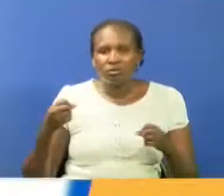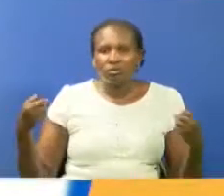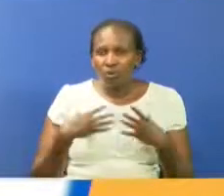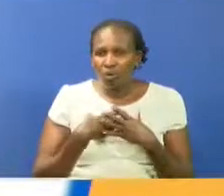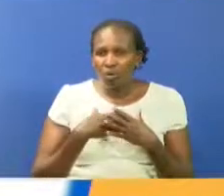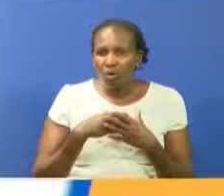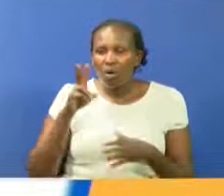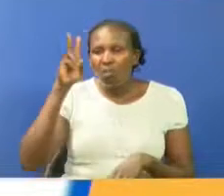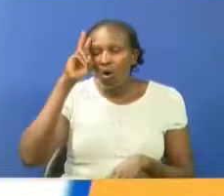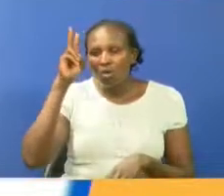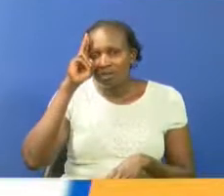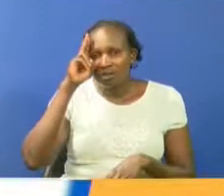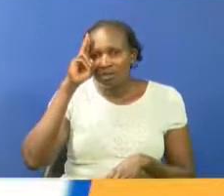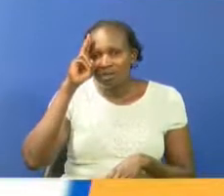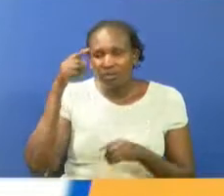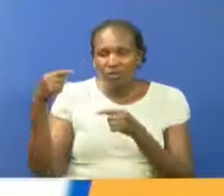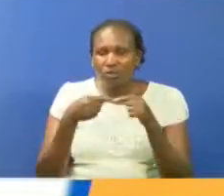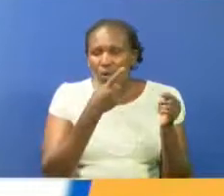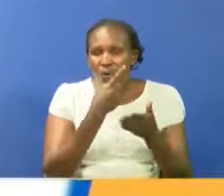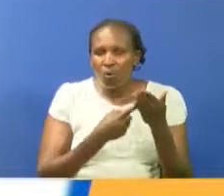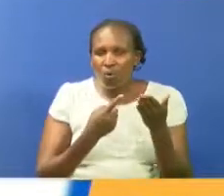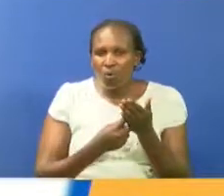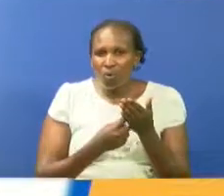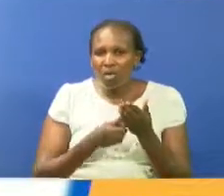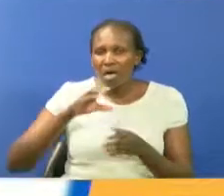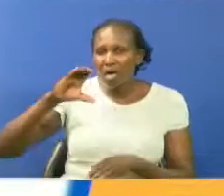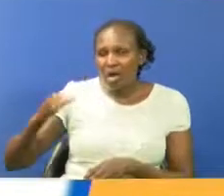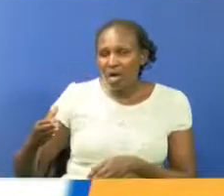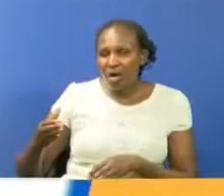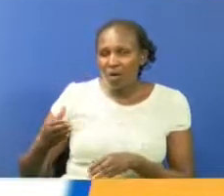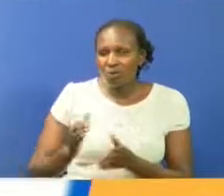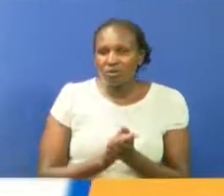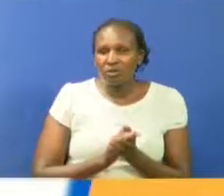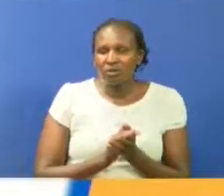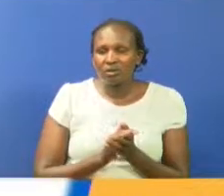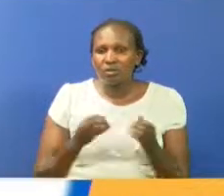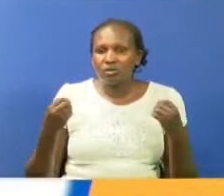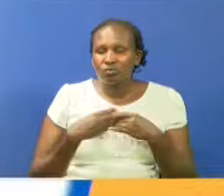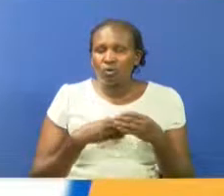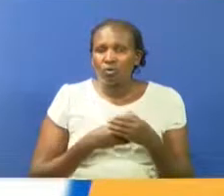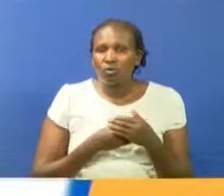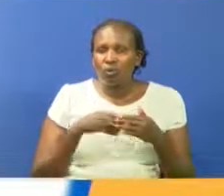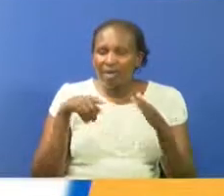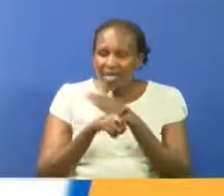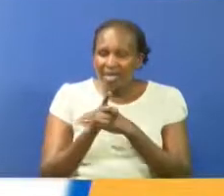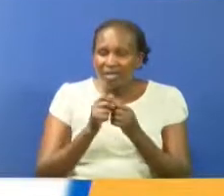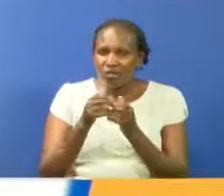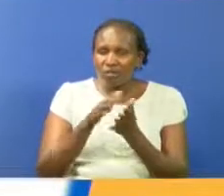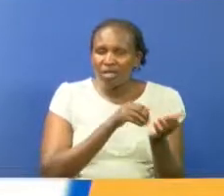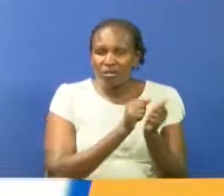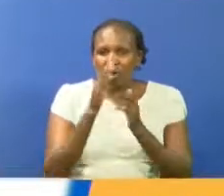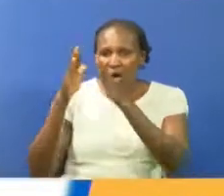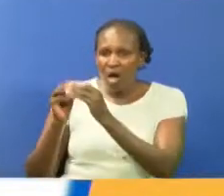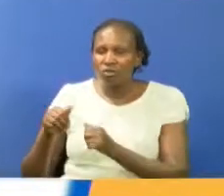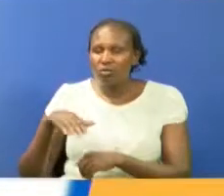pale polisi wa utawala wakishirikiana na maafisa wa kaunti waliwazamia kuwavamia na kubomoa makazi